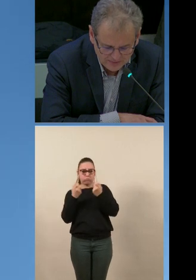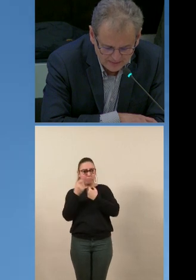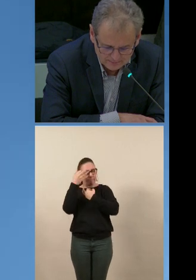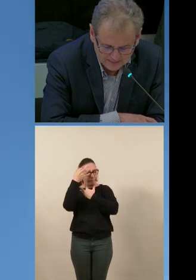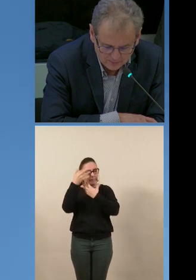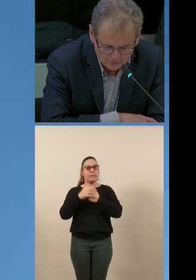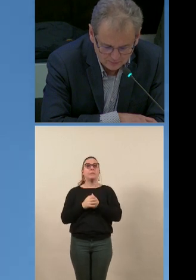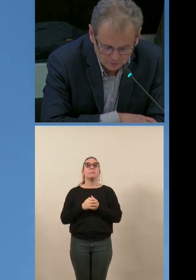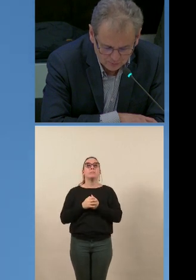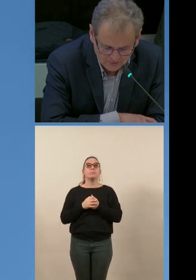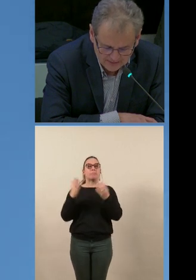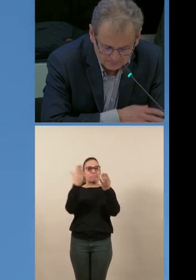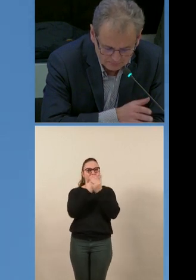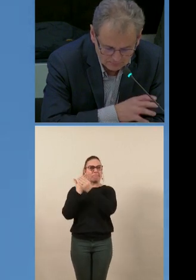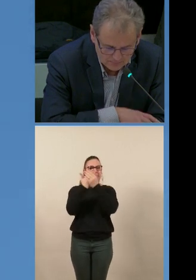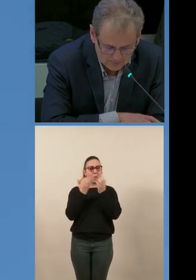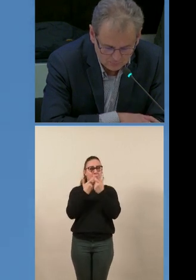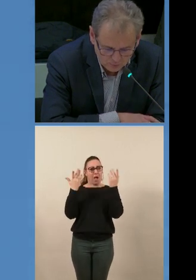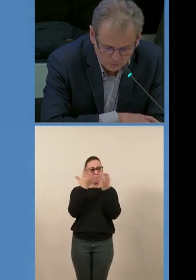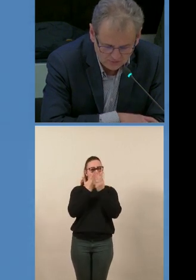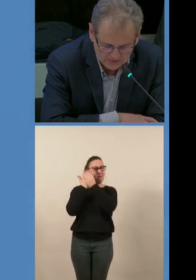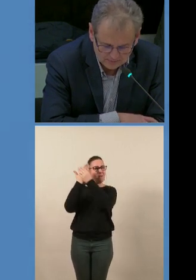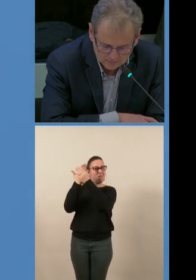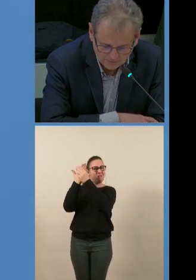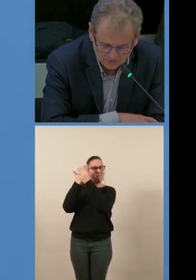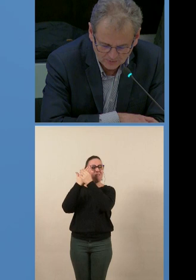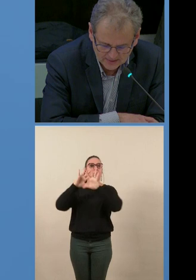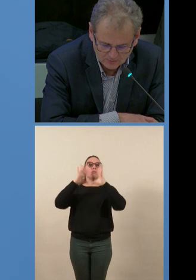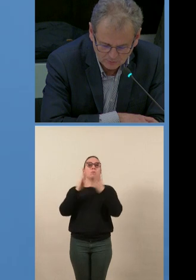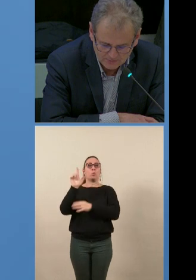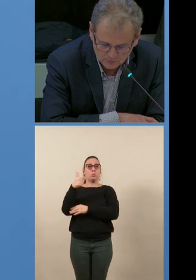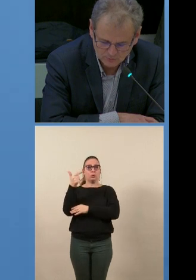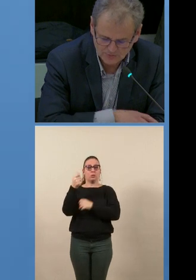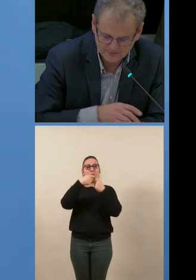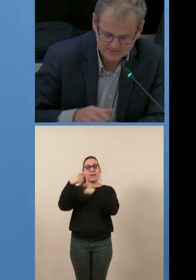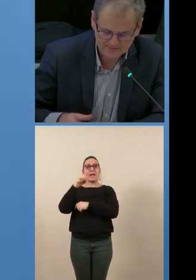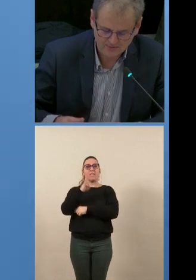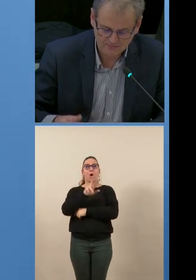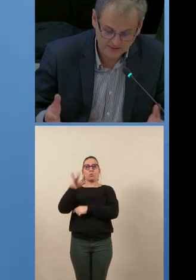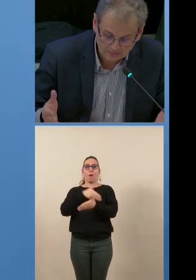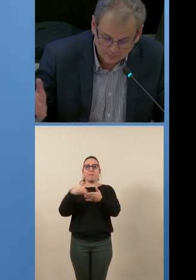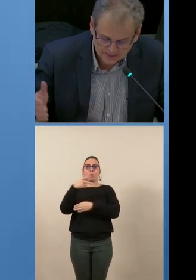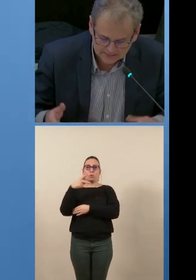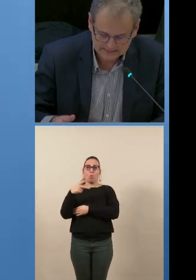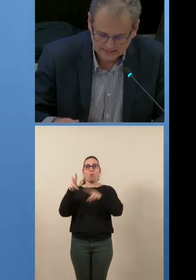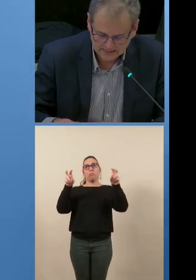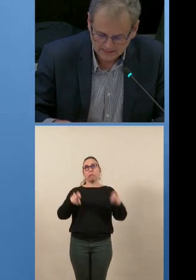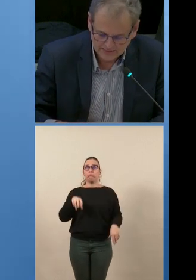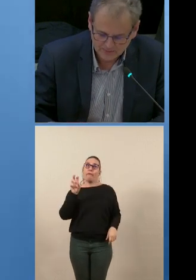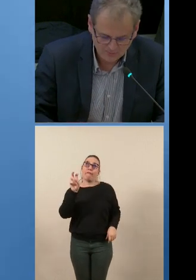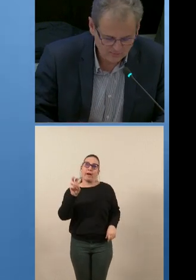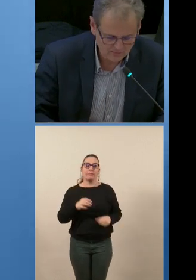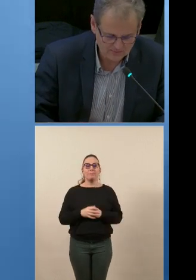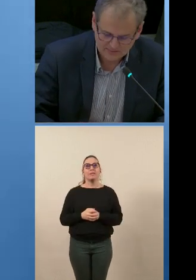déposé un ensemble de dossiers 12 dossiers représentant 43 millions d'euros d'investissement vert on peut dire